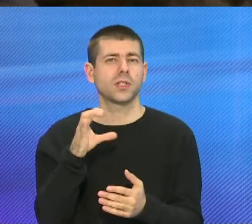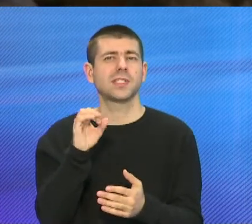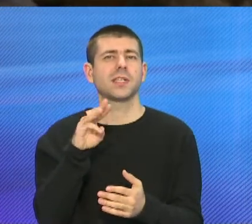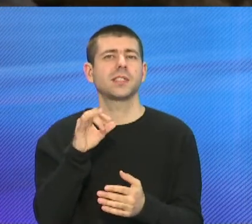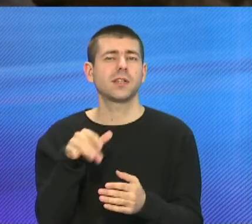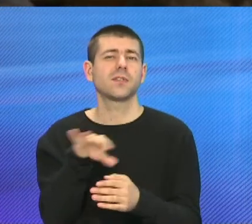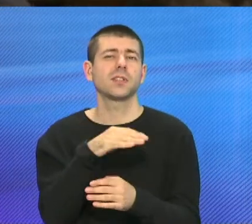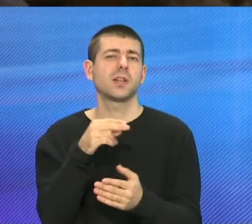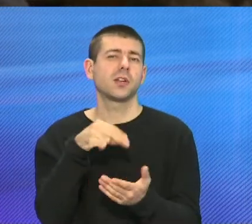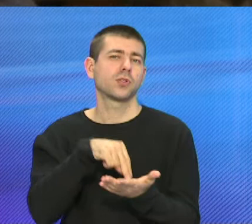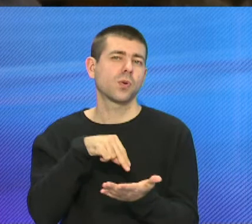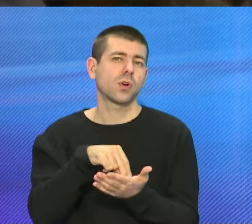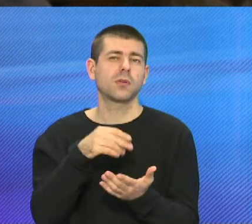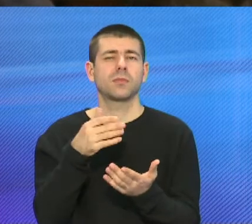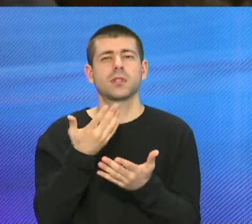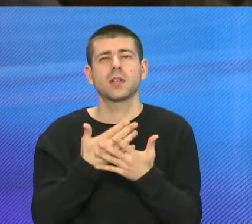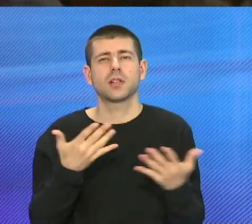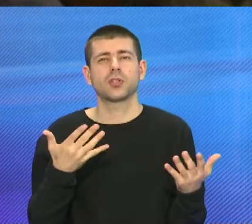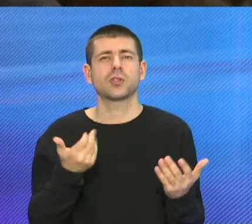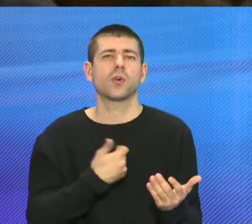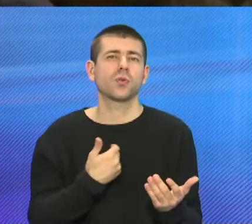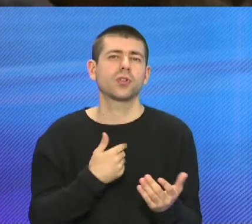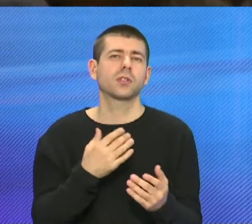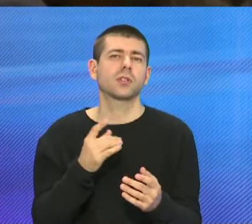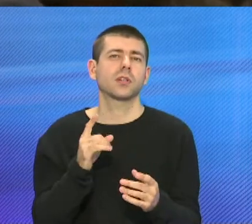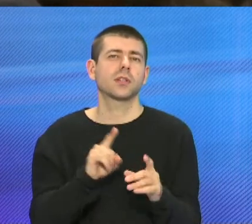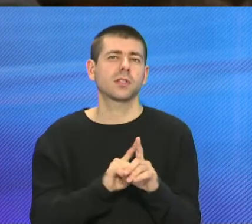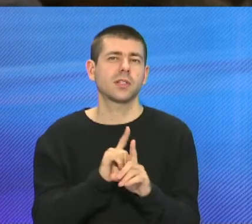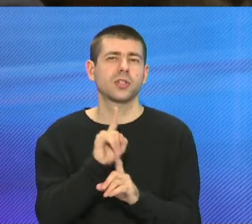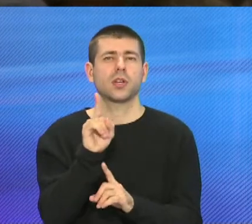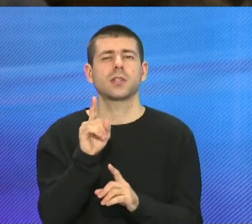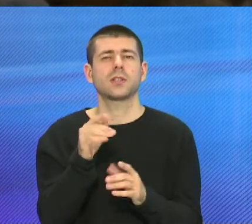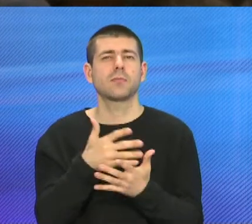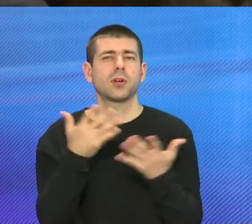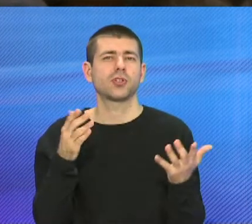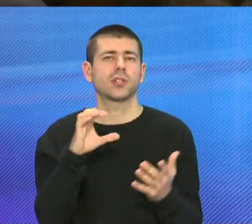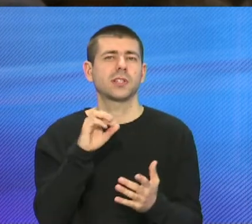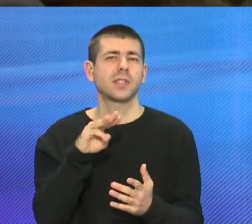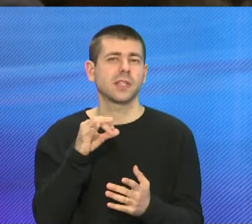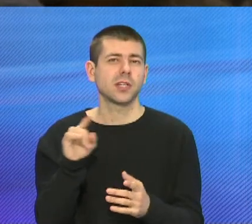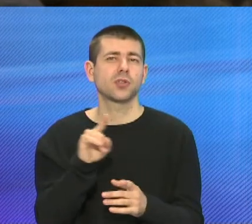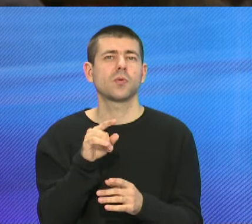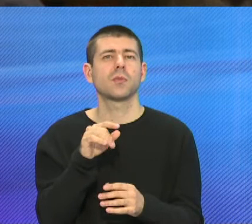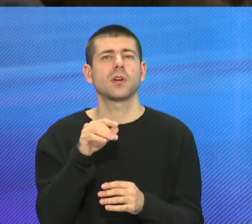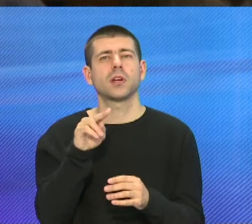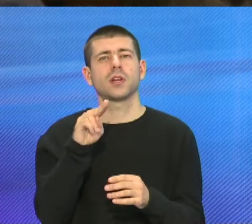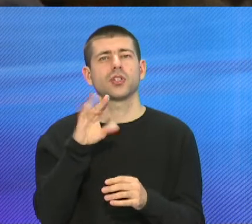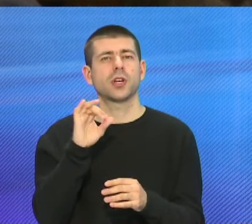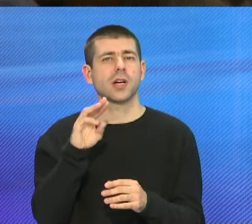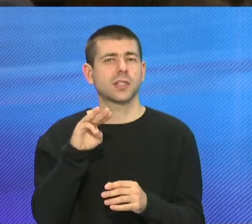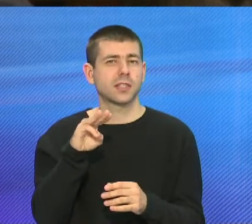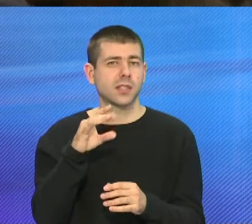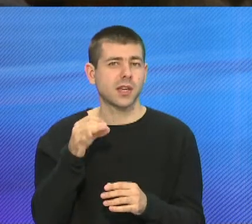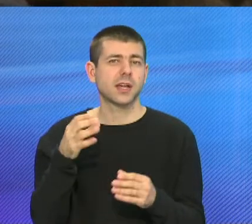и в сельских населенных пунктах. Ну, хочется сначала начать с больших сетей, чтобы частная, вот это данный момент, это